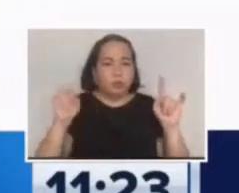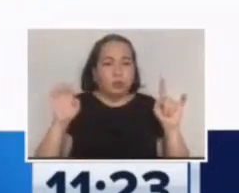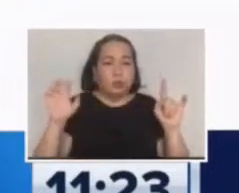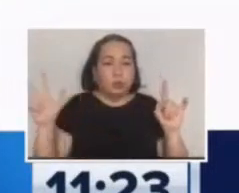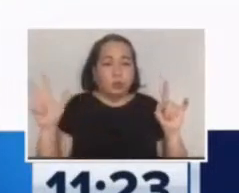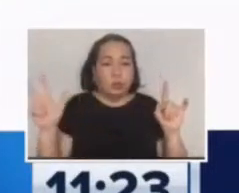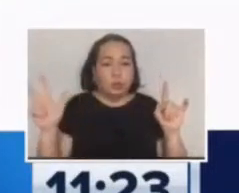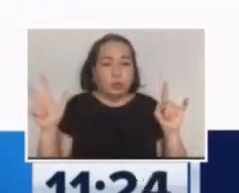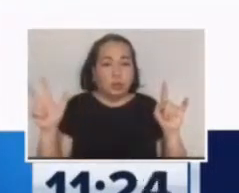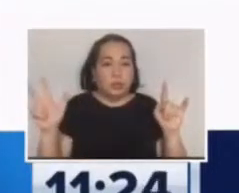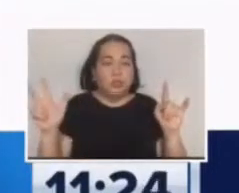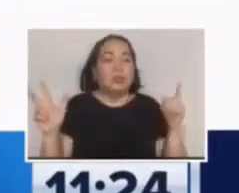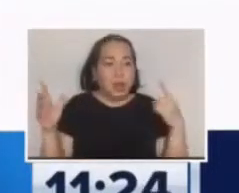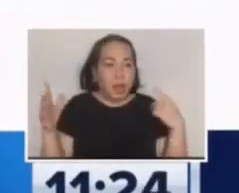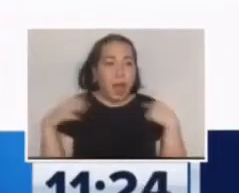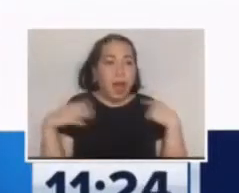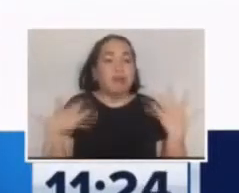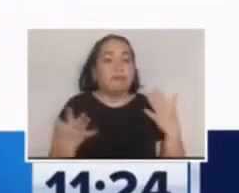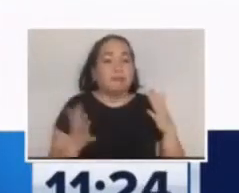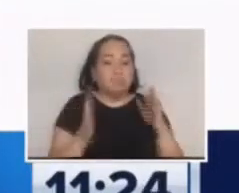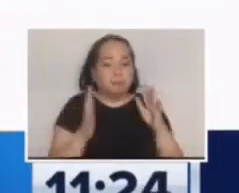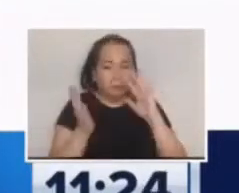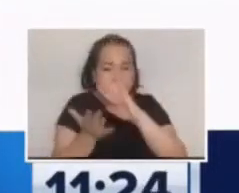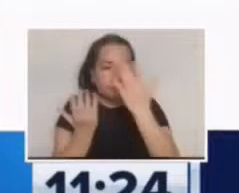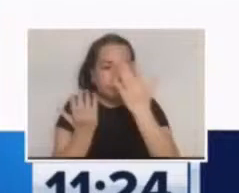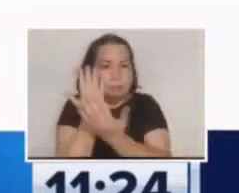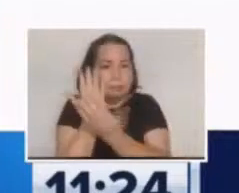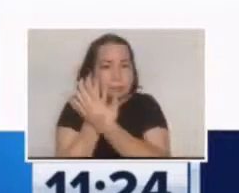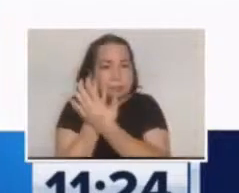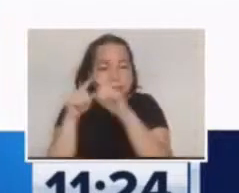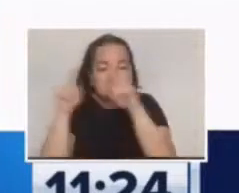kanilang strategy for delivery of